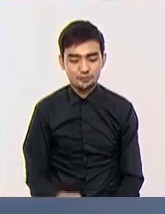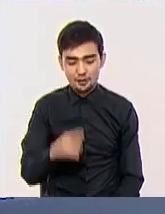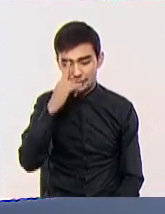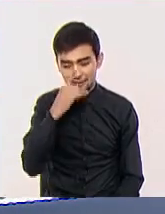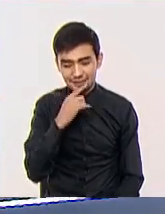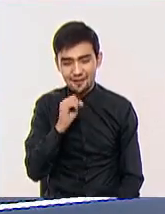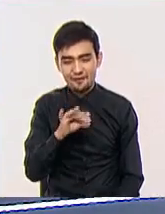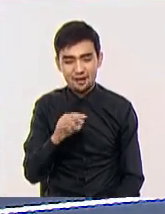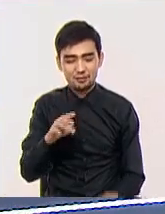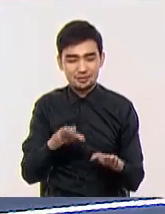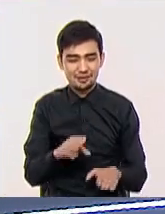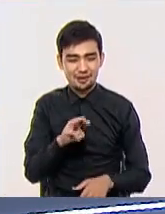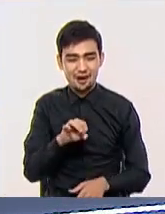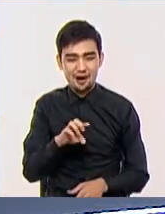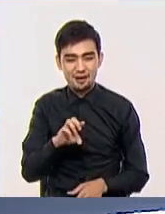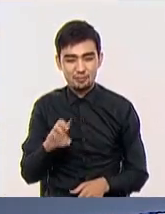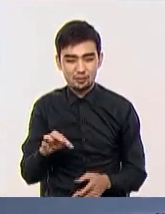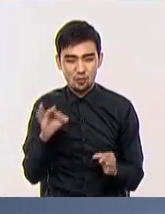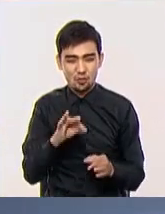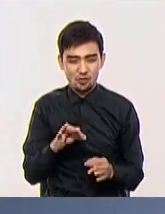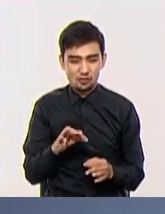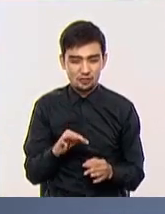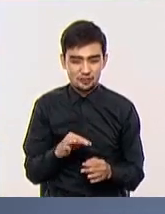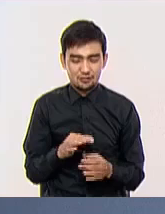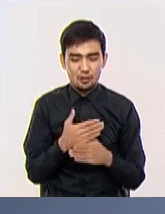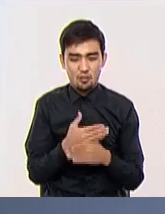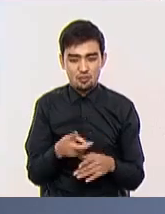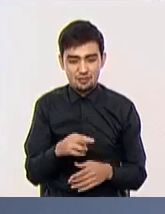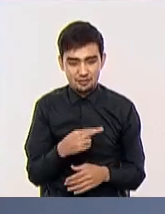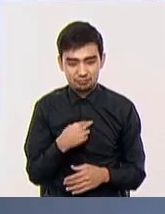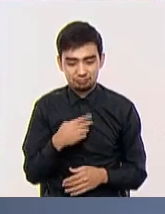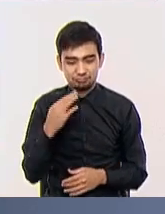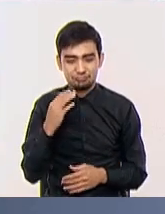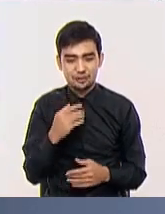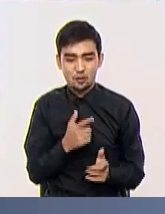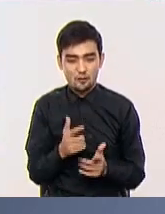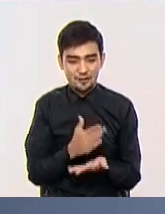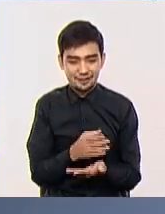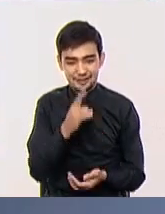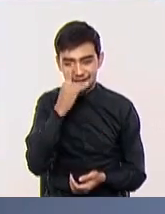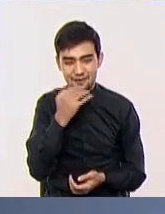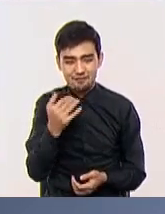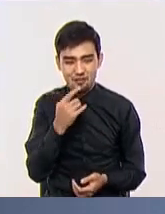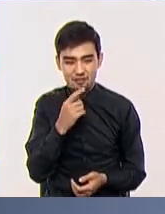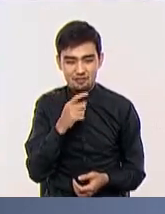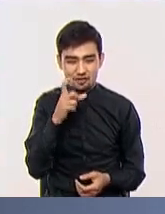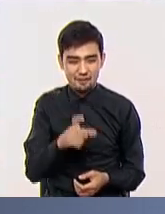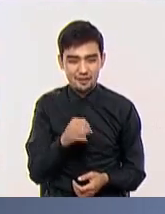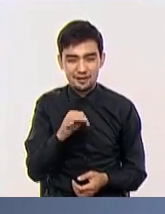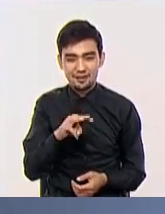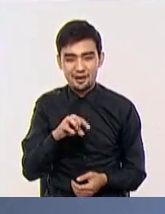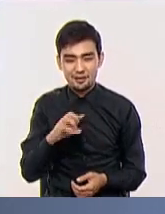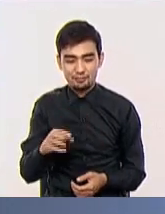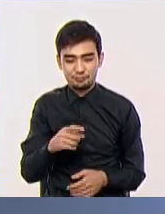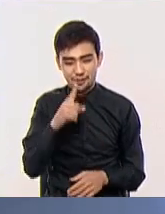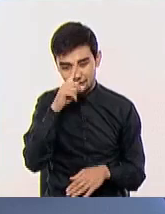Kazakistan Afganistan'dagı talipterge bağınıştı halkka kömek beruge azir. Bul turalı Kazakistan elçisi men talipter kurgan hükümettin sırtkı